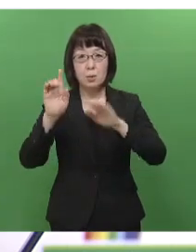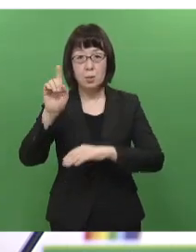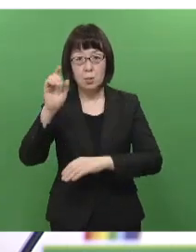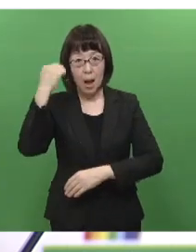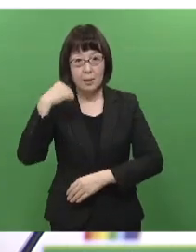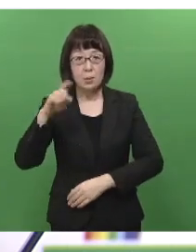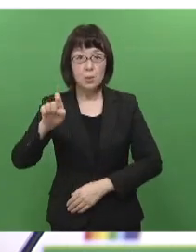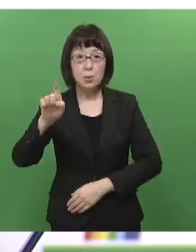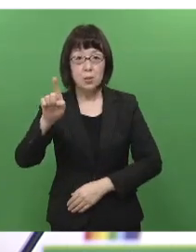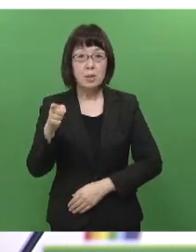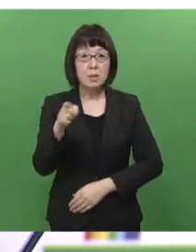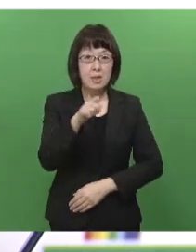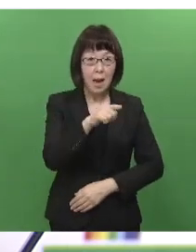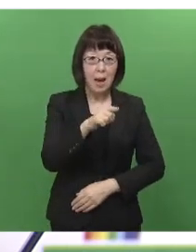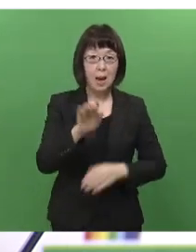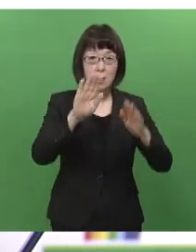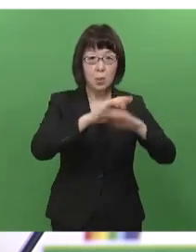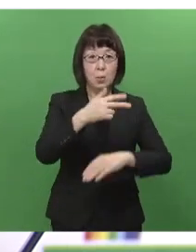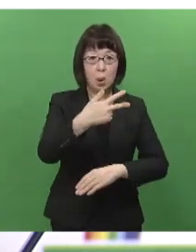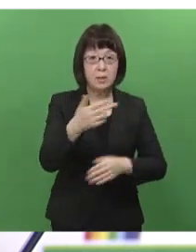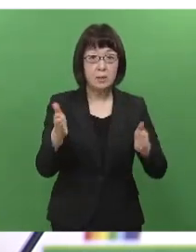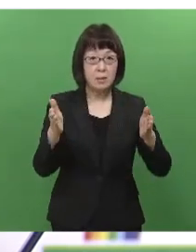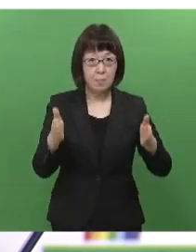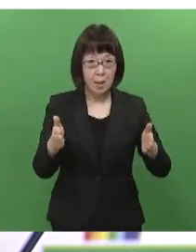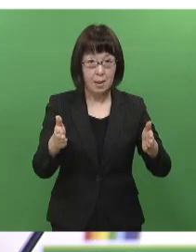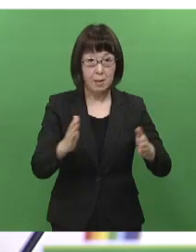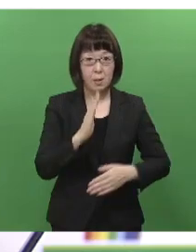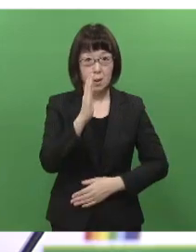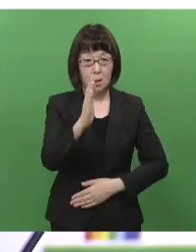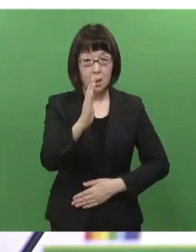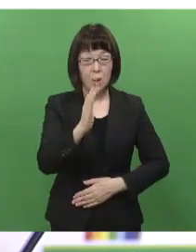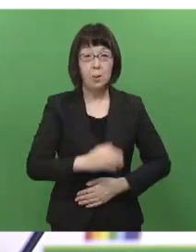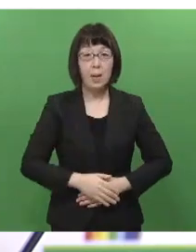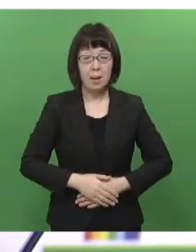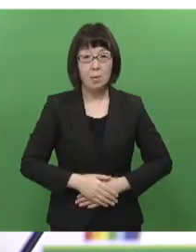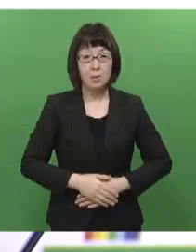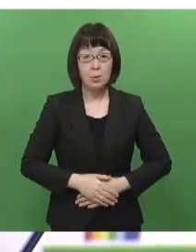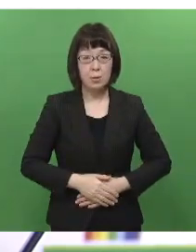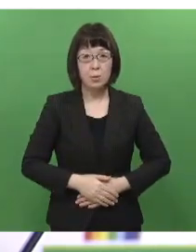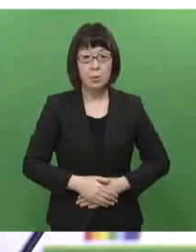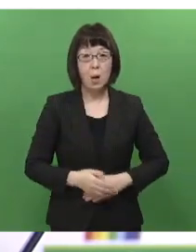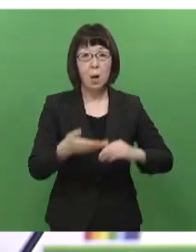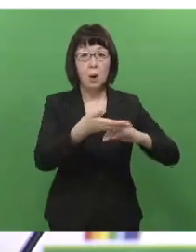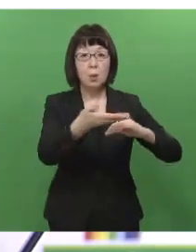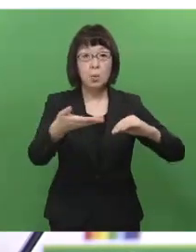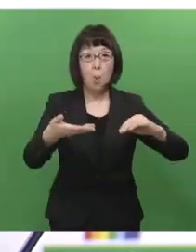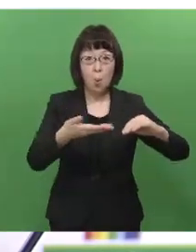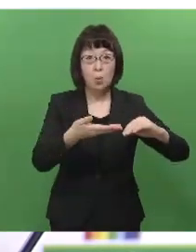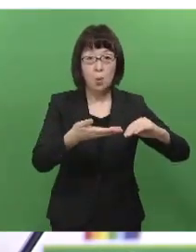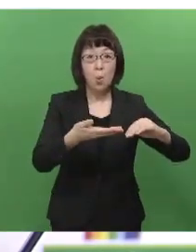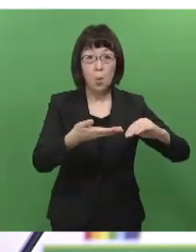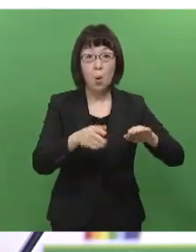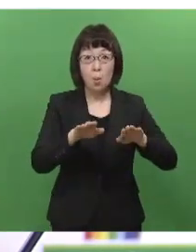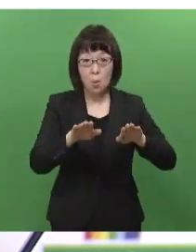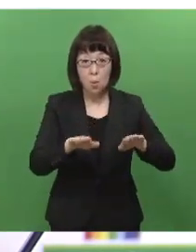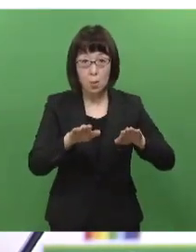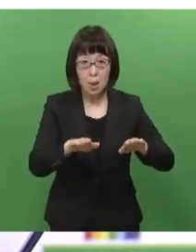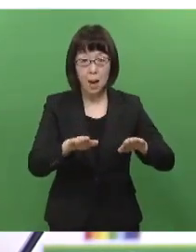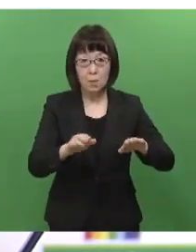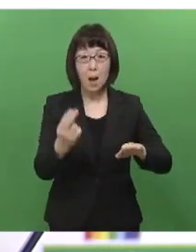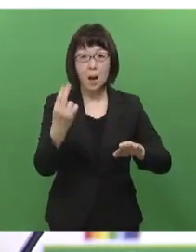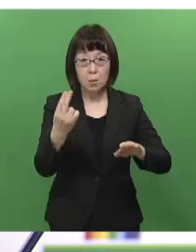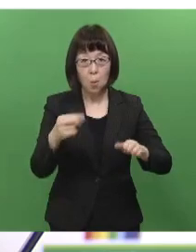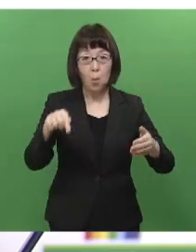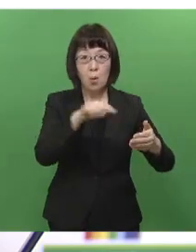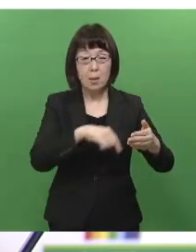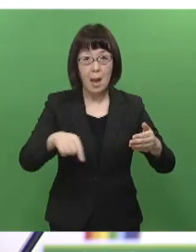。対象とする地域につきましては、前回除いてありました島嶼地域を含んで都内全域で行